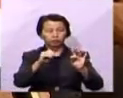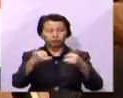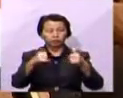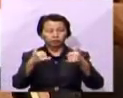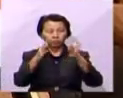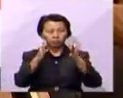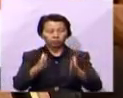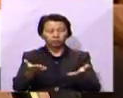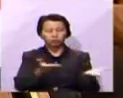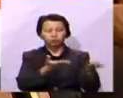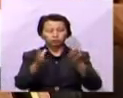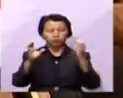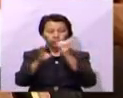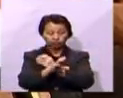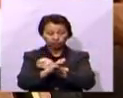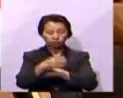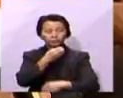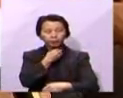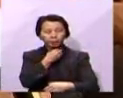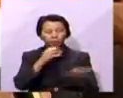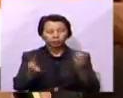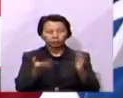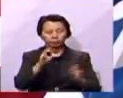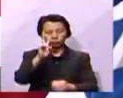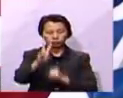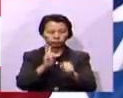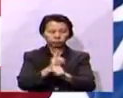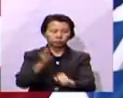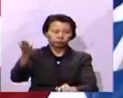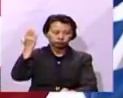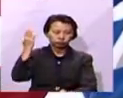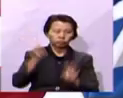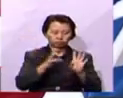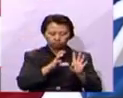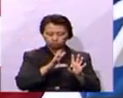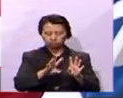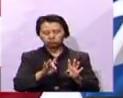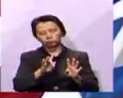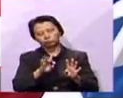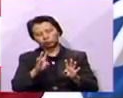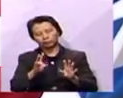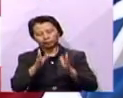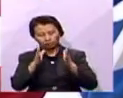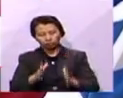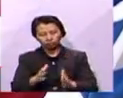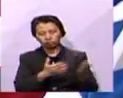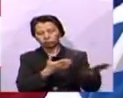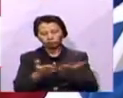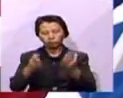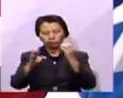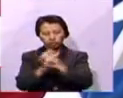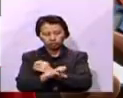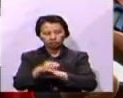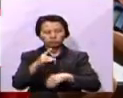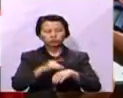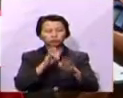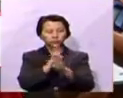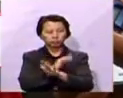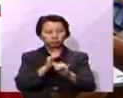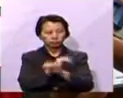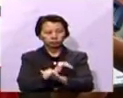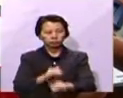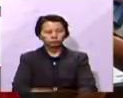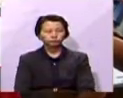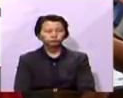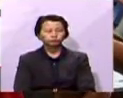untuk membawa cabaran di Perak berbanding 2 tahun lalu hanya 478 atlet membawa cabaran di Sarawak. Untuk